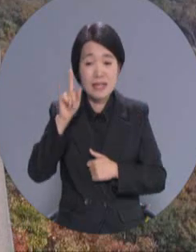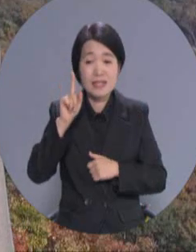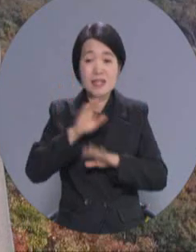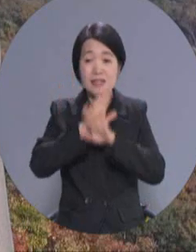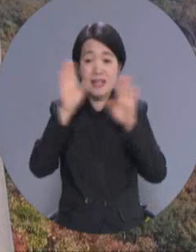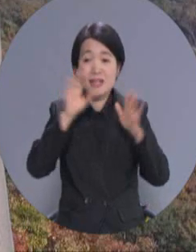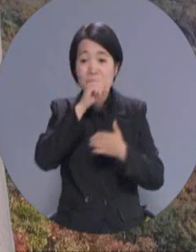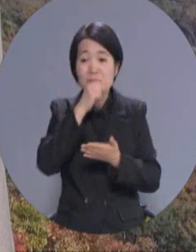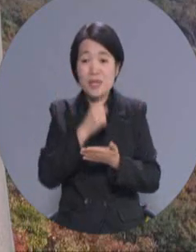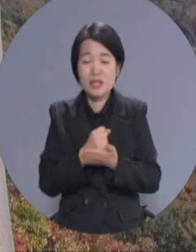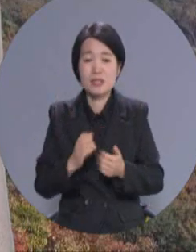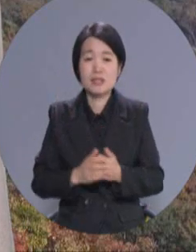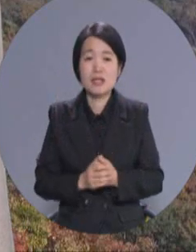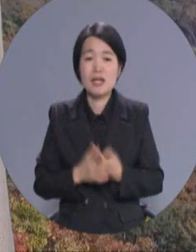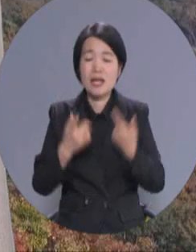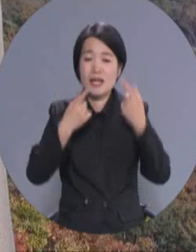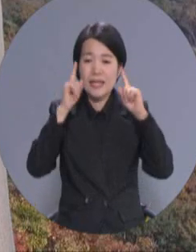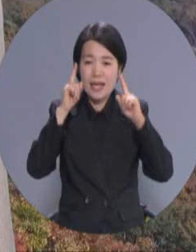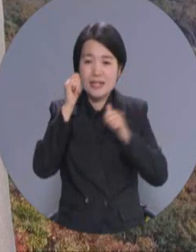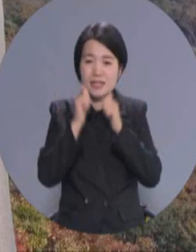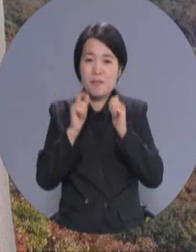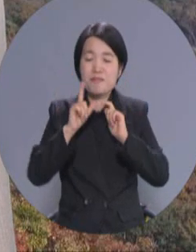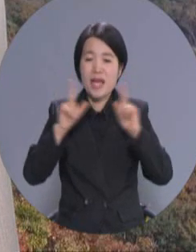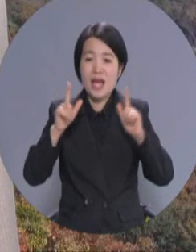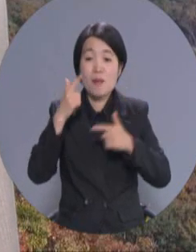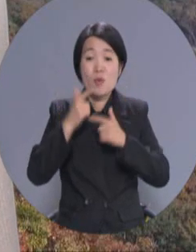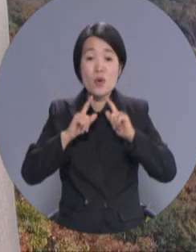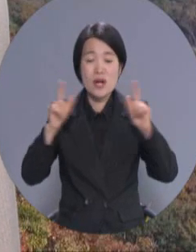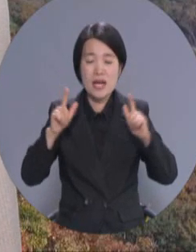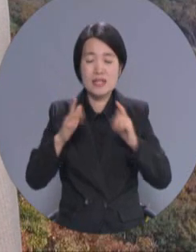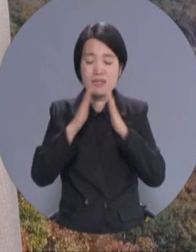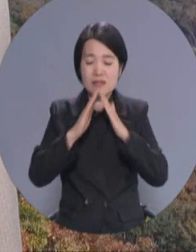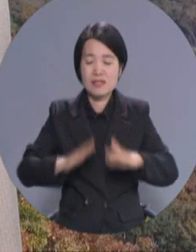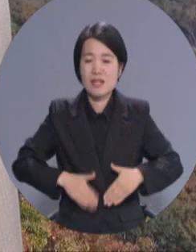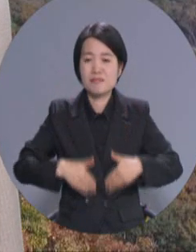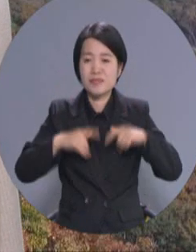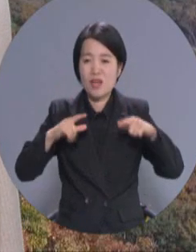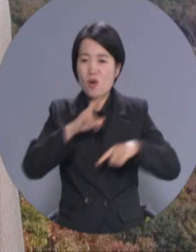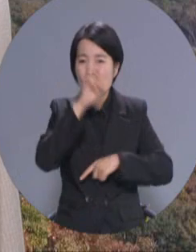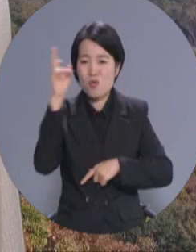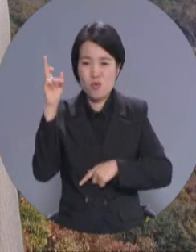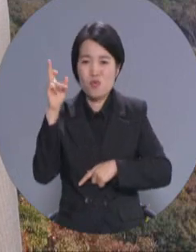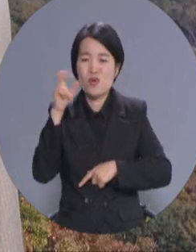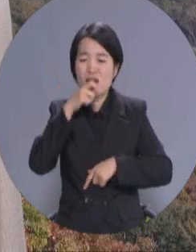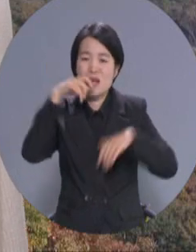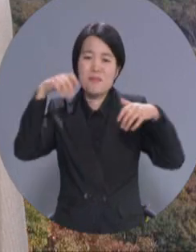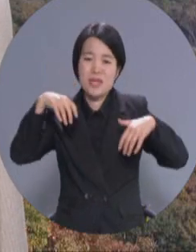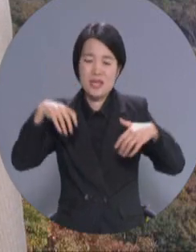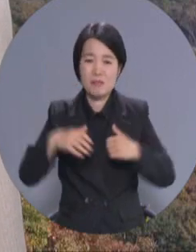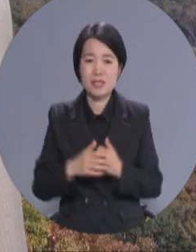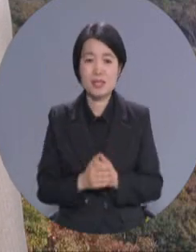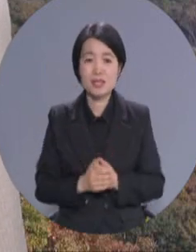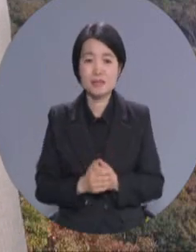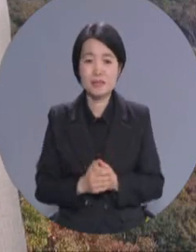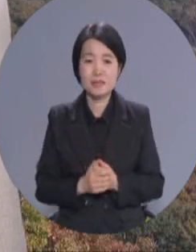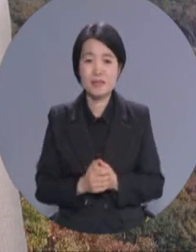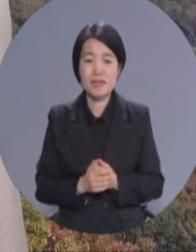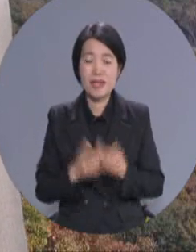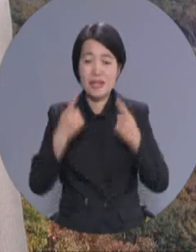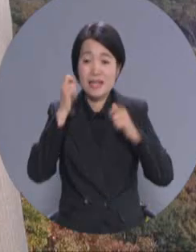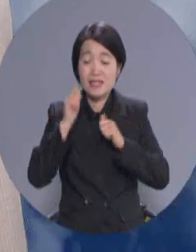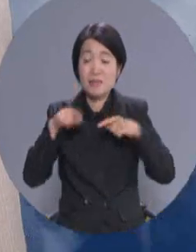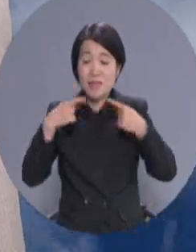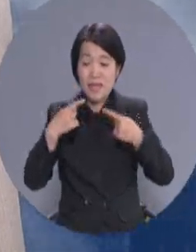이어지겠습니다 다만 수능일 오후부터 전남 지역에 비가 내리겠습니다 수험생 가정에서는 우산을 미리 챙겨